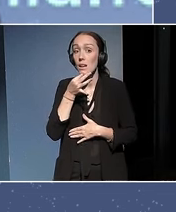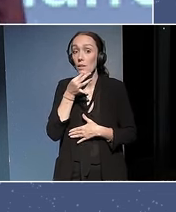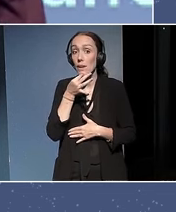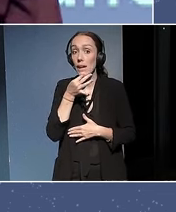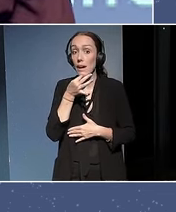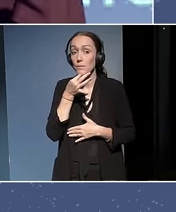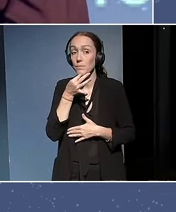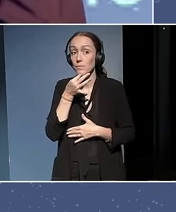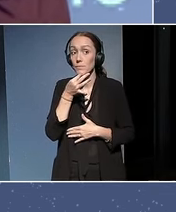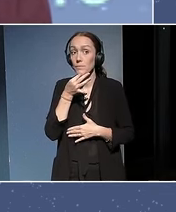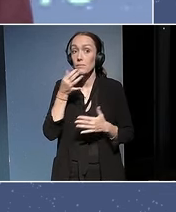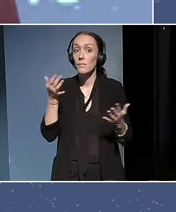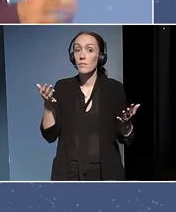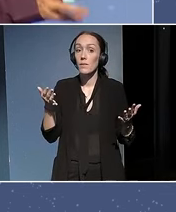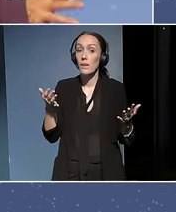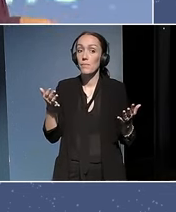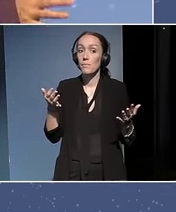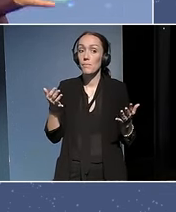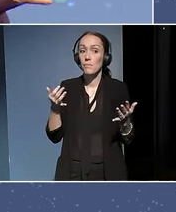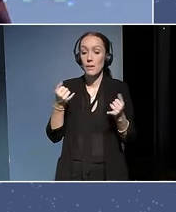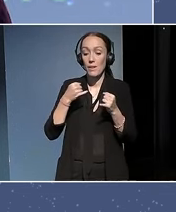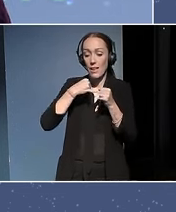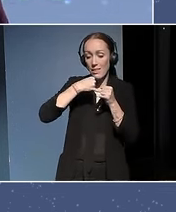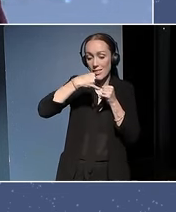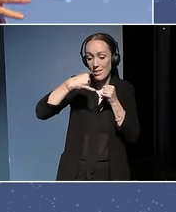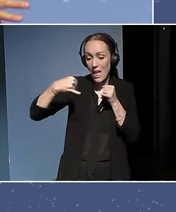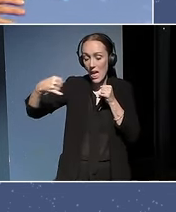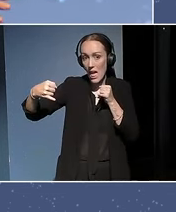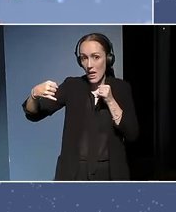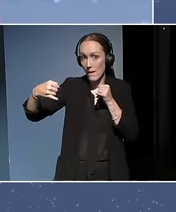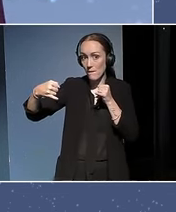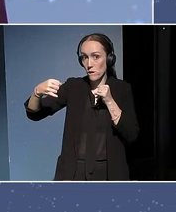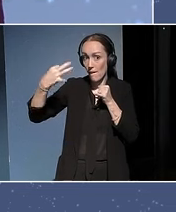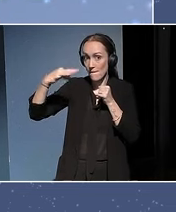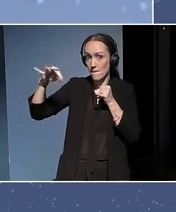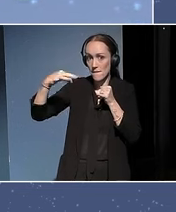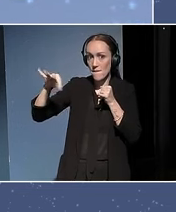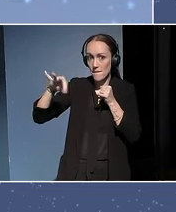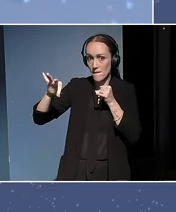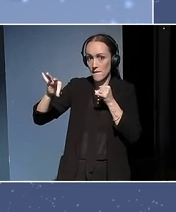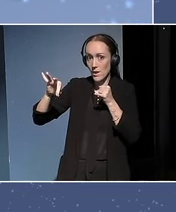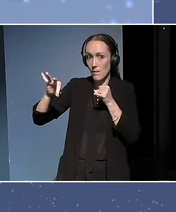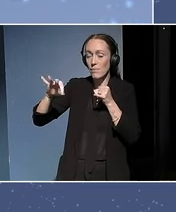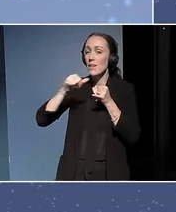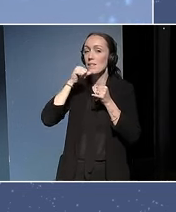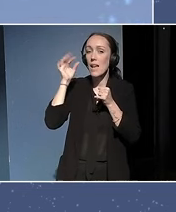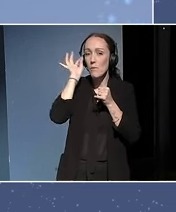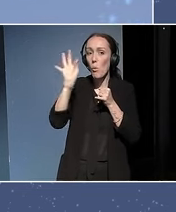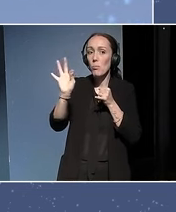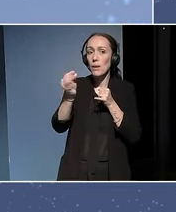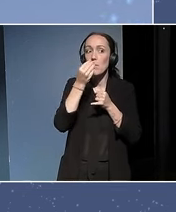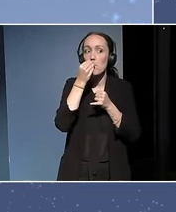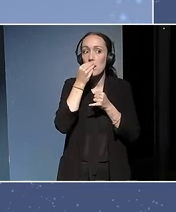questa specie di questo nervo trigemino super specializzato li guida nella cattura delle